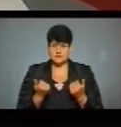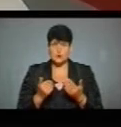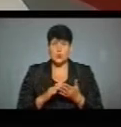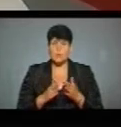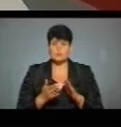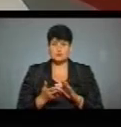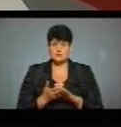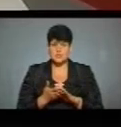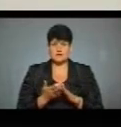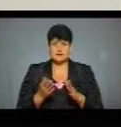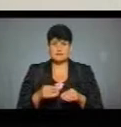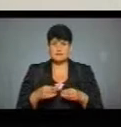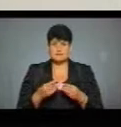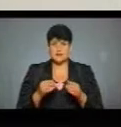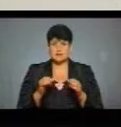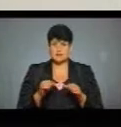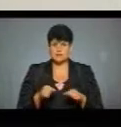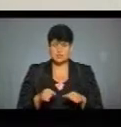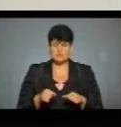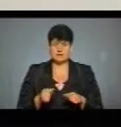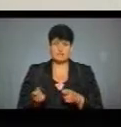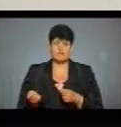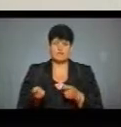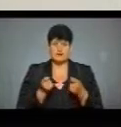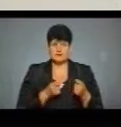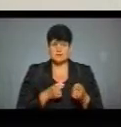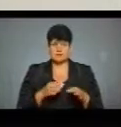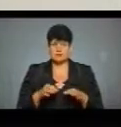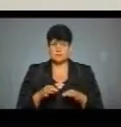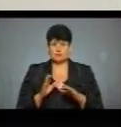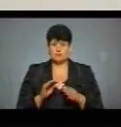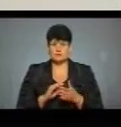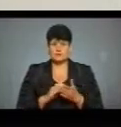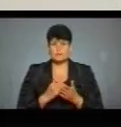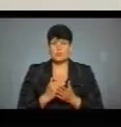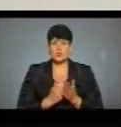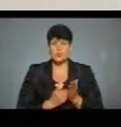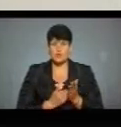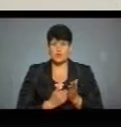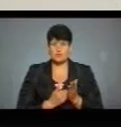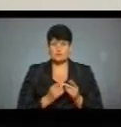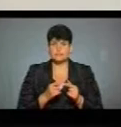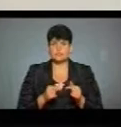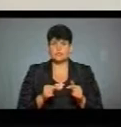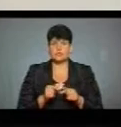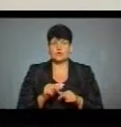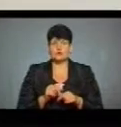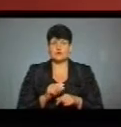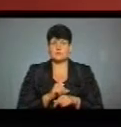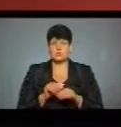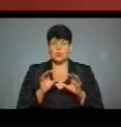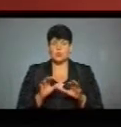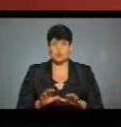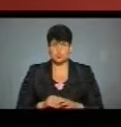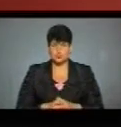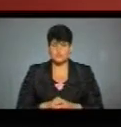обставин, які б не давали можливість особі вивезти цей автомобіль, буде складатись протокол відповідно до Митного кодексу. Ви